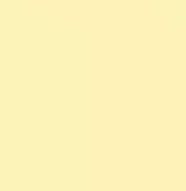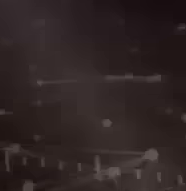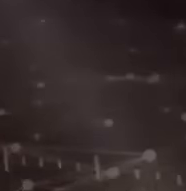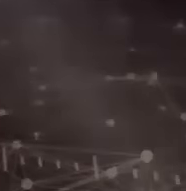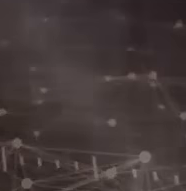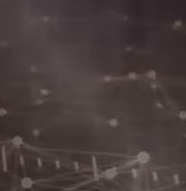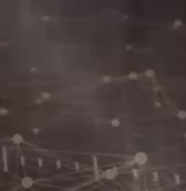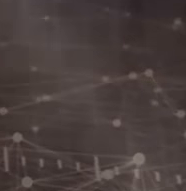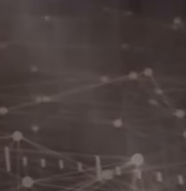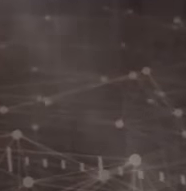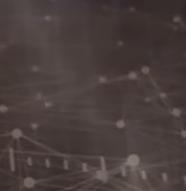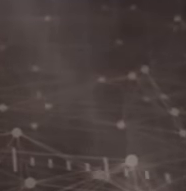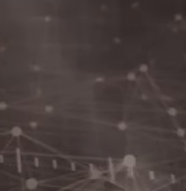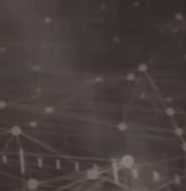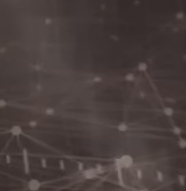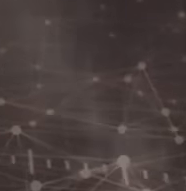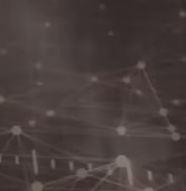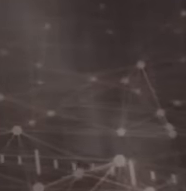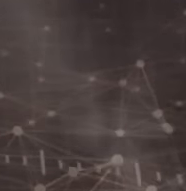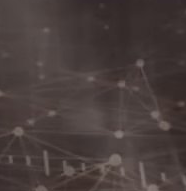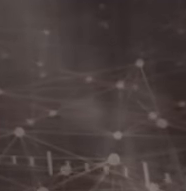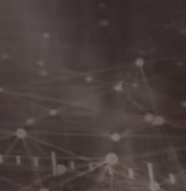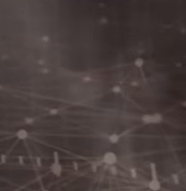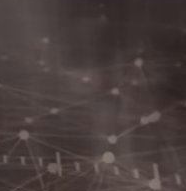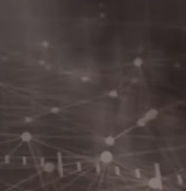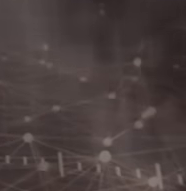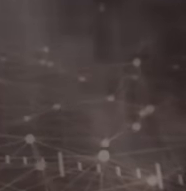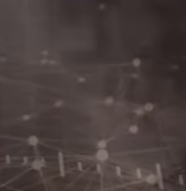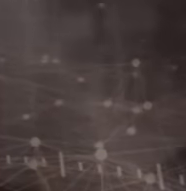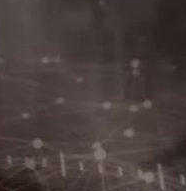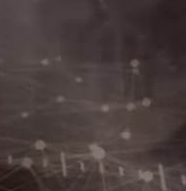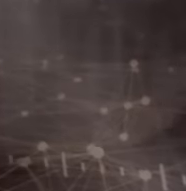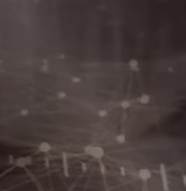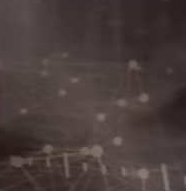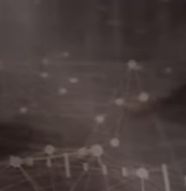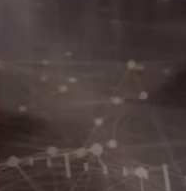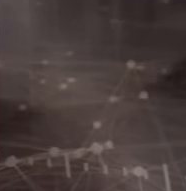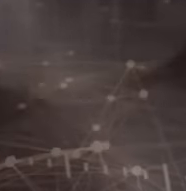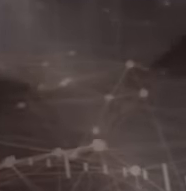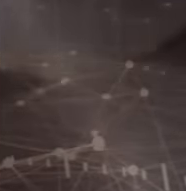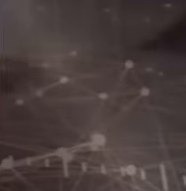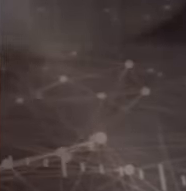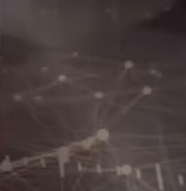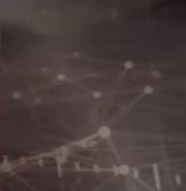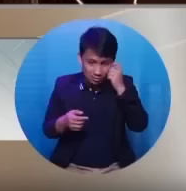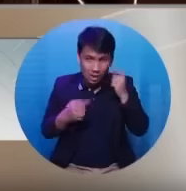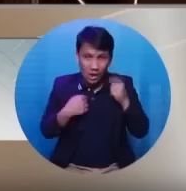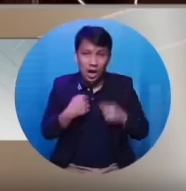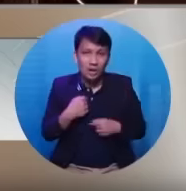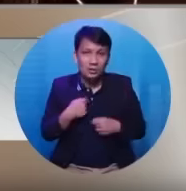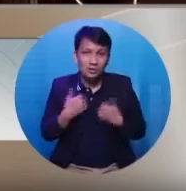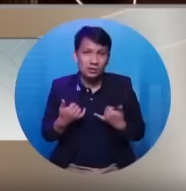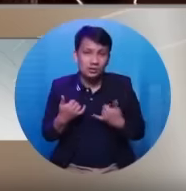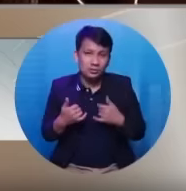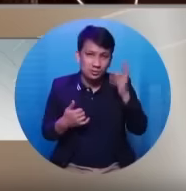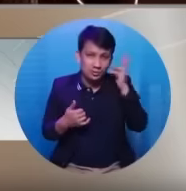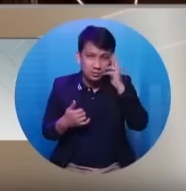paano. Sir Kenneth, magandang tanghali po, Mr. Gavilan. Ah, sir, Sir Tul po, kayo po ba to? Ako na nga